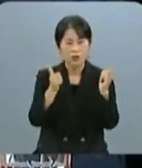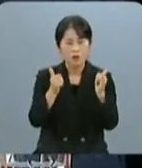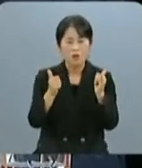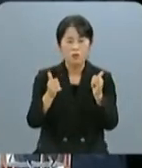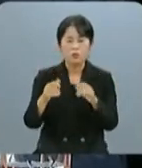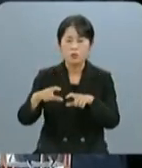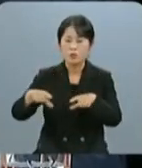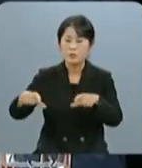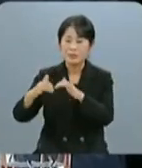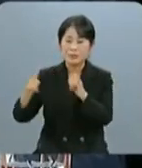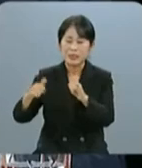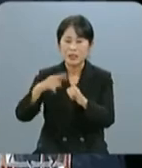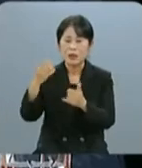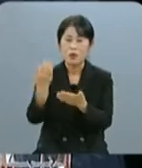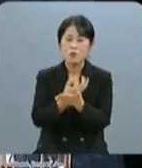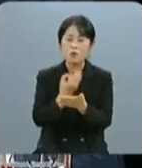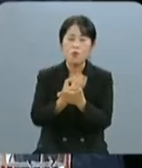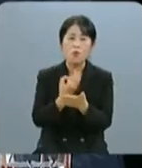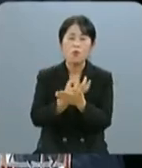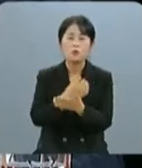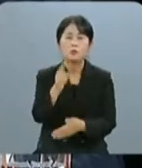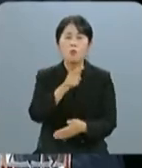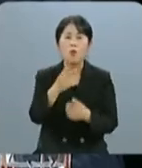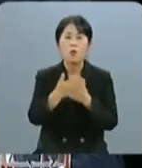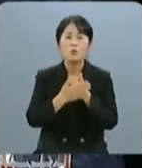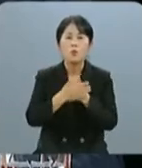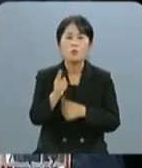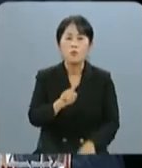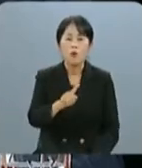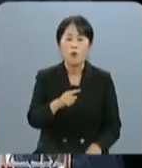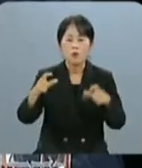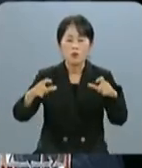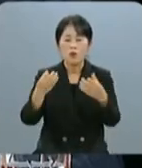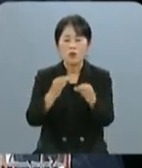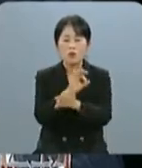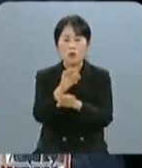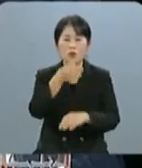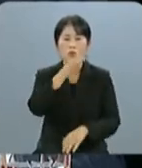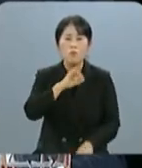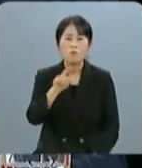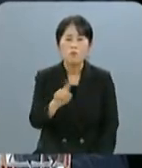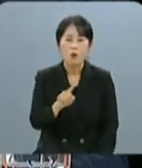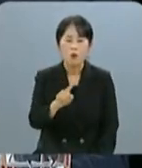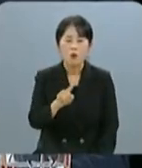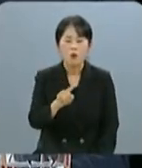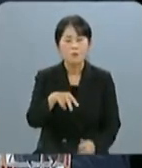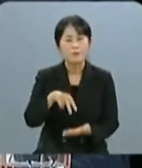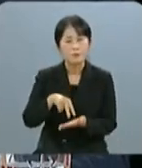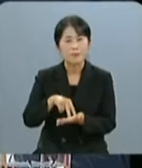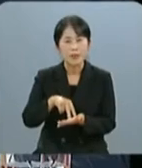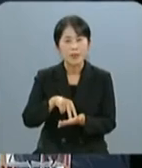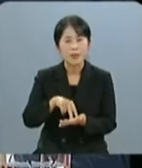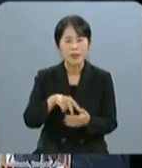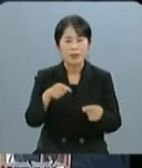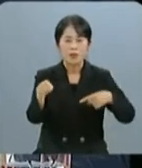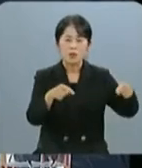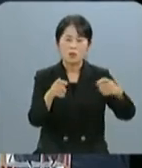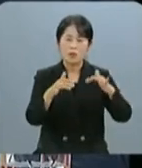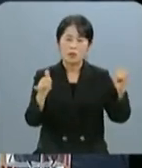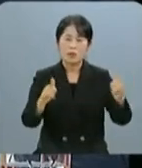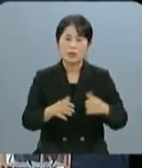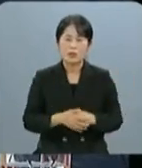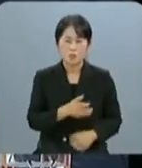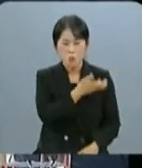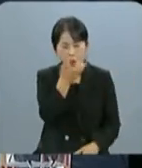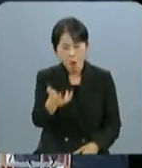주민들에게 과연 어떤 소득 증대에 도움이 되고 지역 경제에 도움이 되는가 이런 면들을 봤을 때 정치인들이 뭘